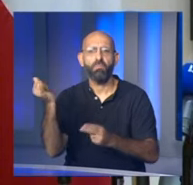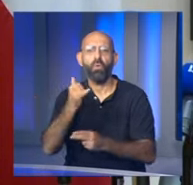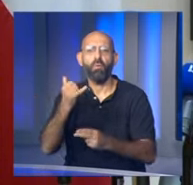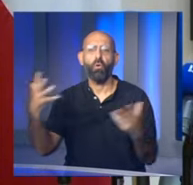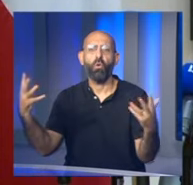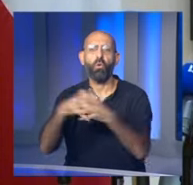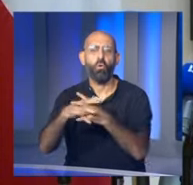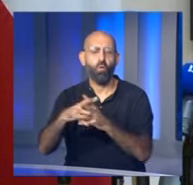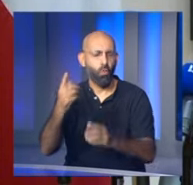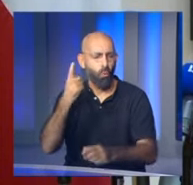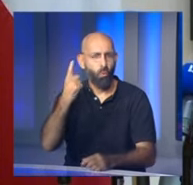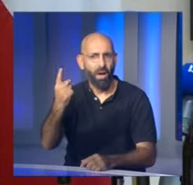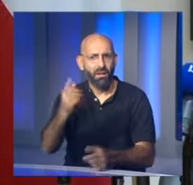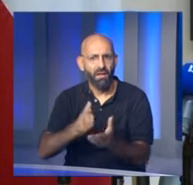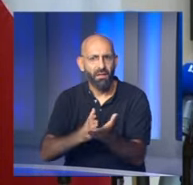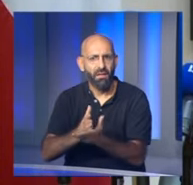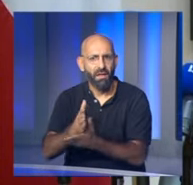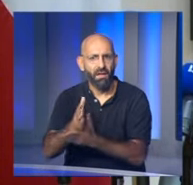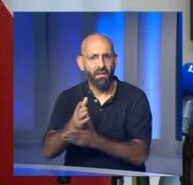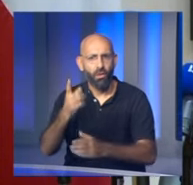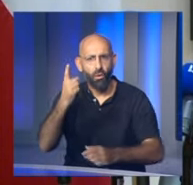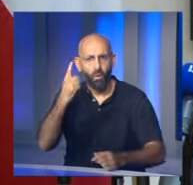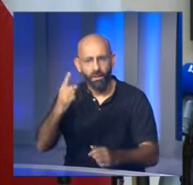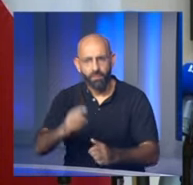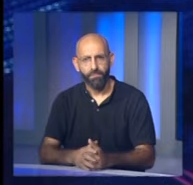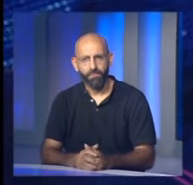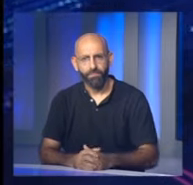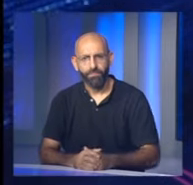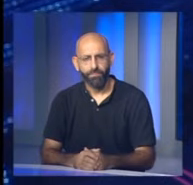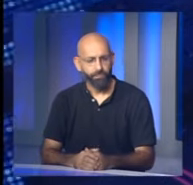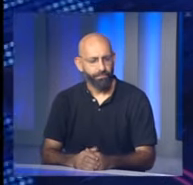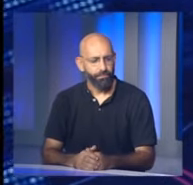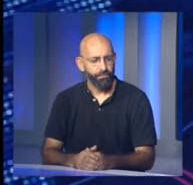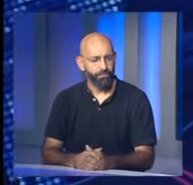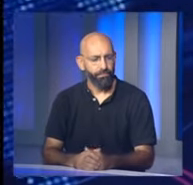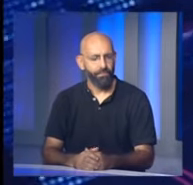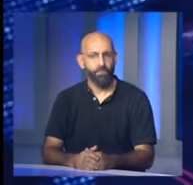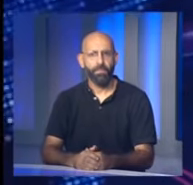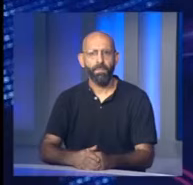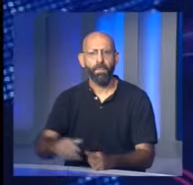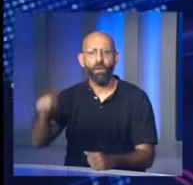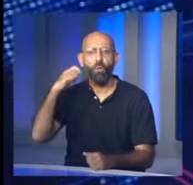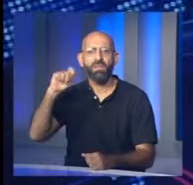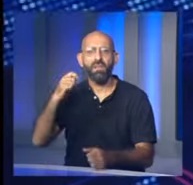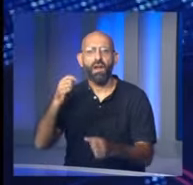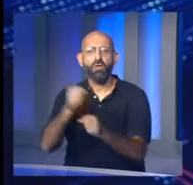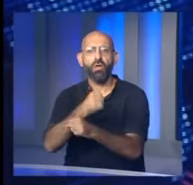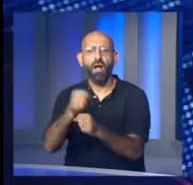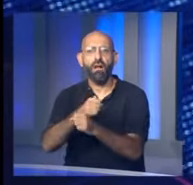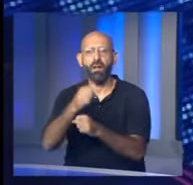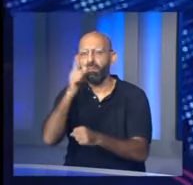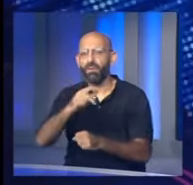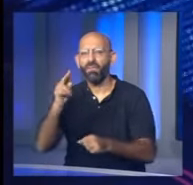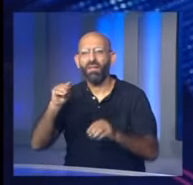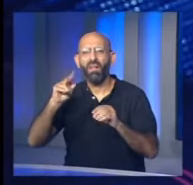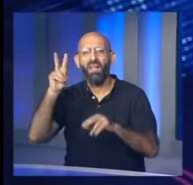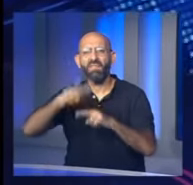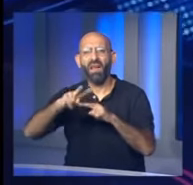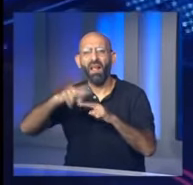بين الضيوف وبين المجتمعات المضيفه اشار وزير الاشغال العامه